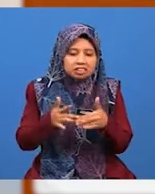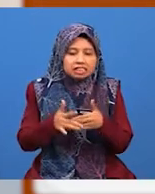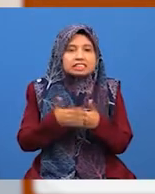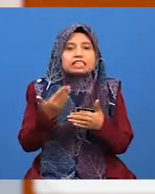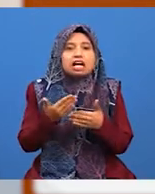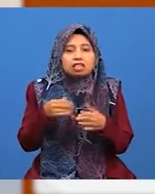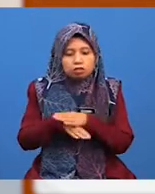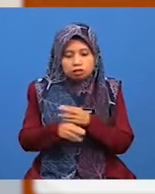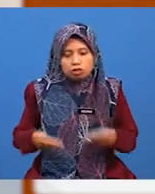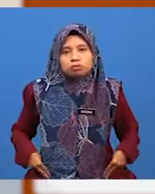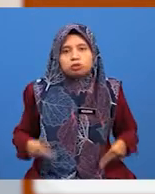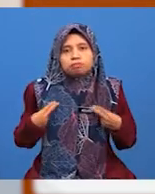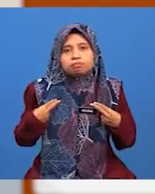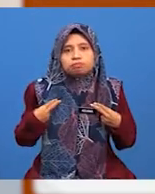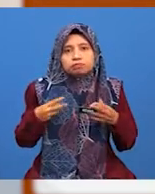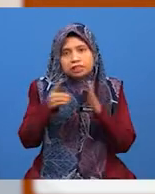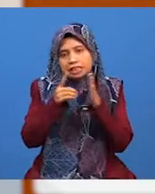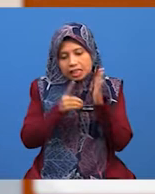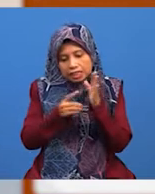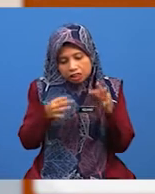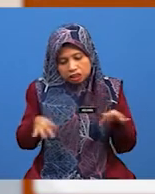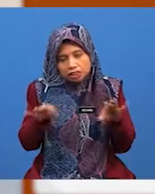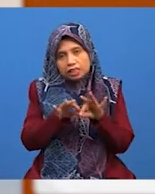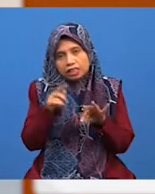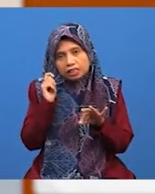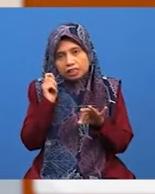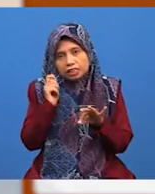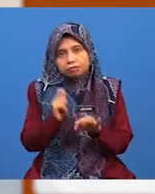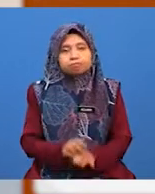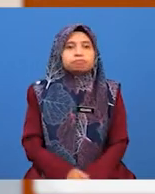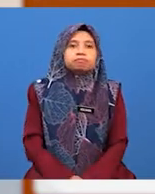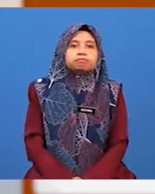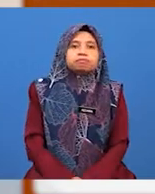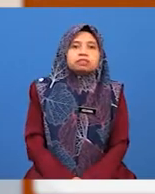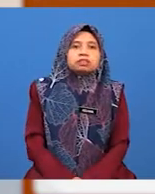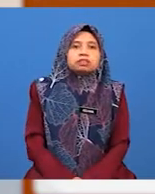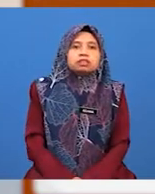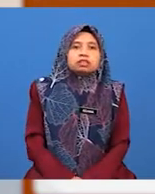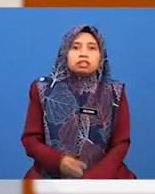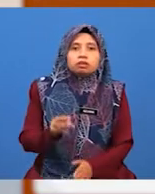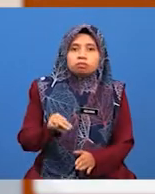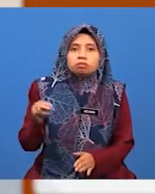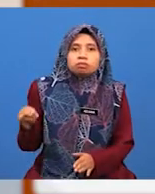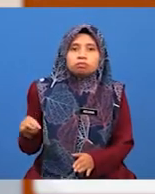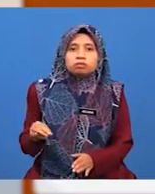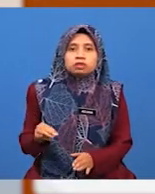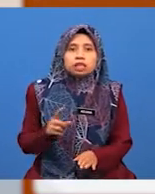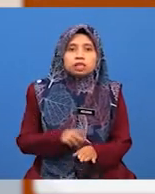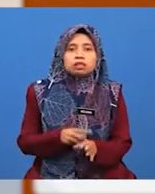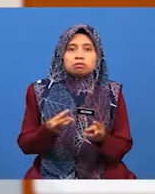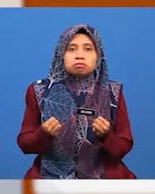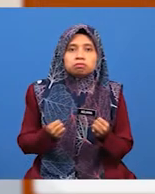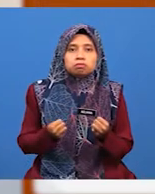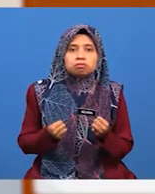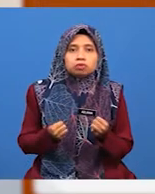dalam kehidupan. Berdasarkan cerita yang dipaparkan sebentar tadi, murid-murid